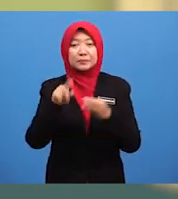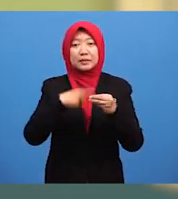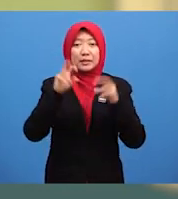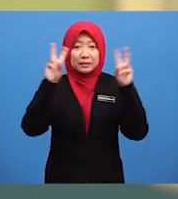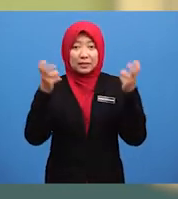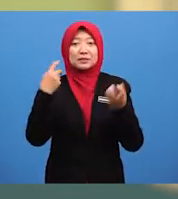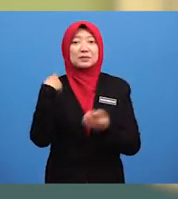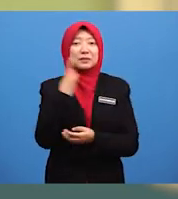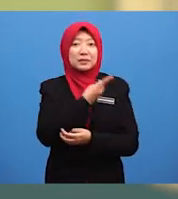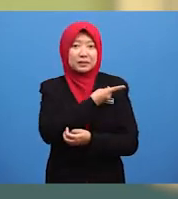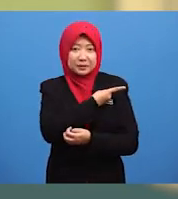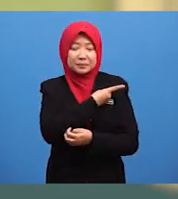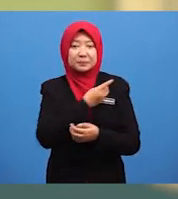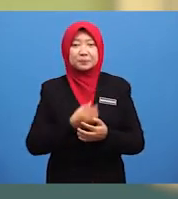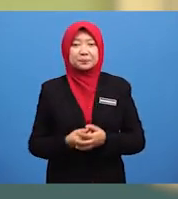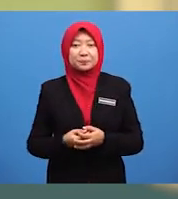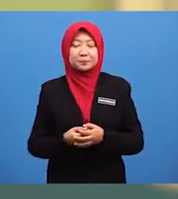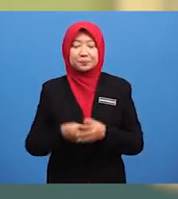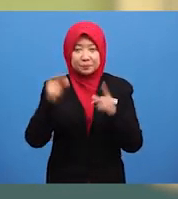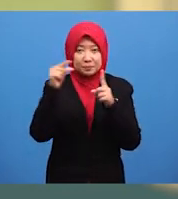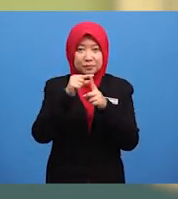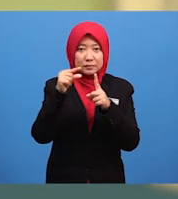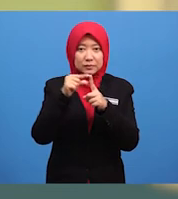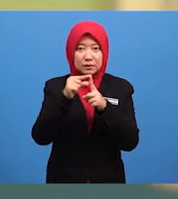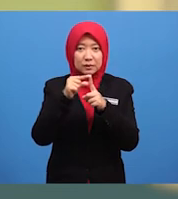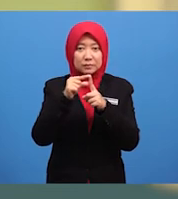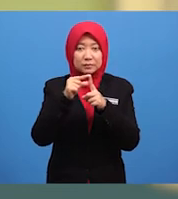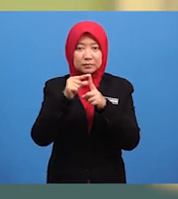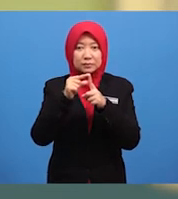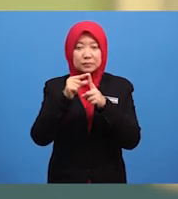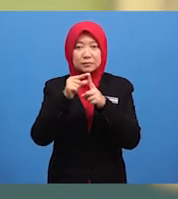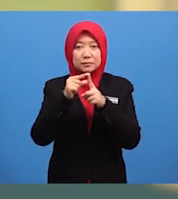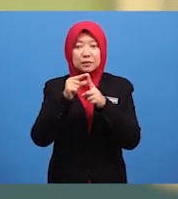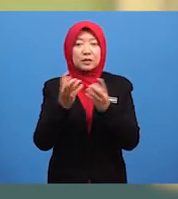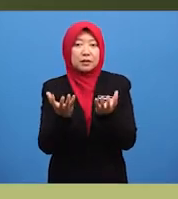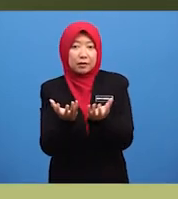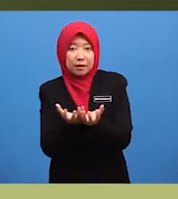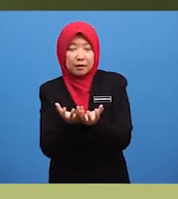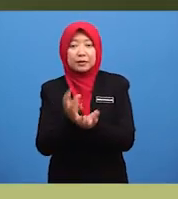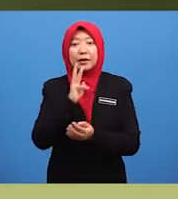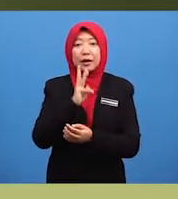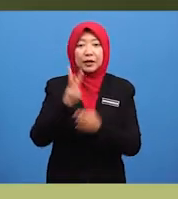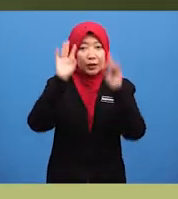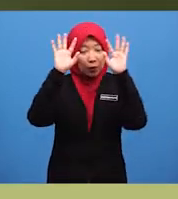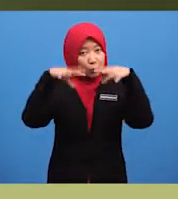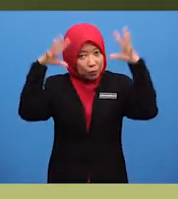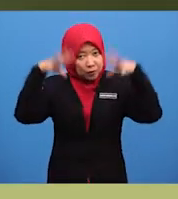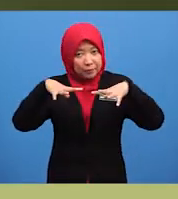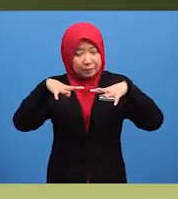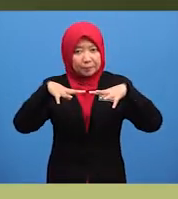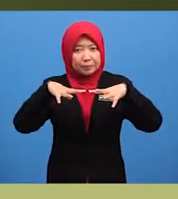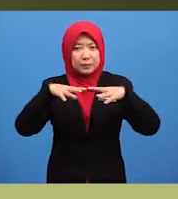kita, iaitu perkataan tadahan air hujan. Adakah